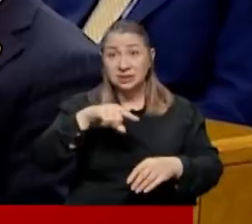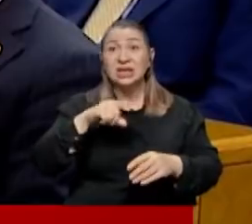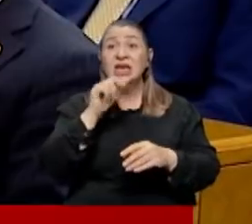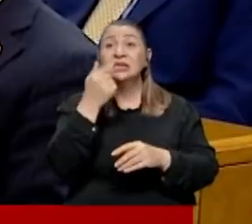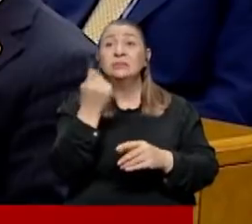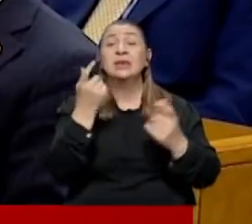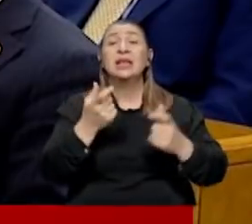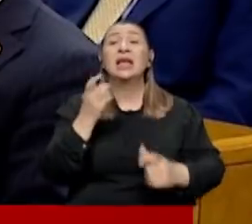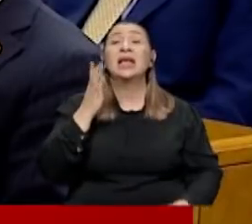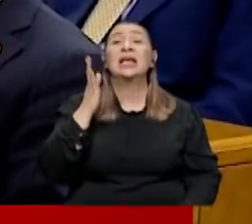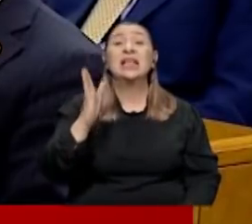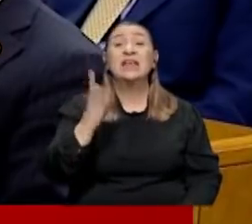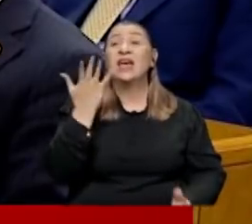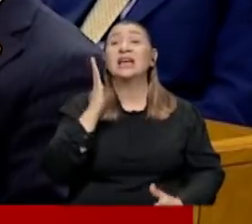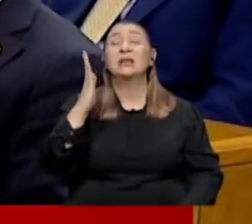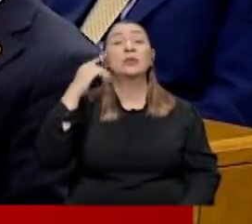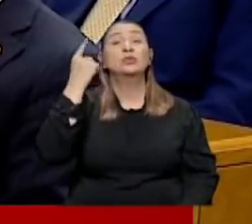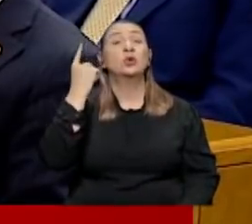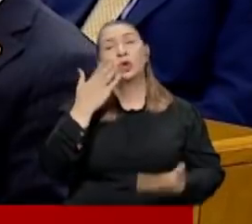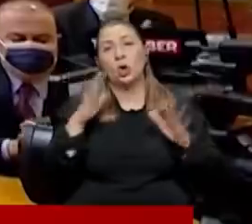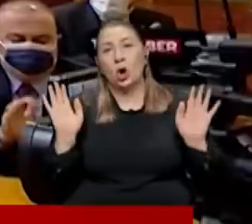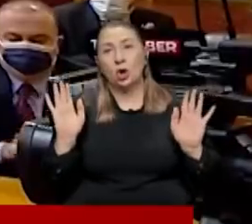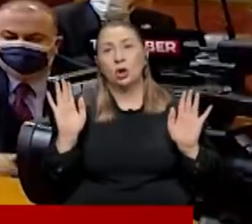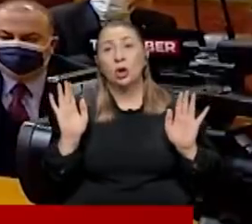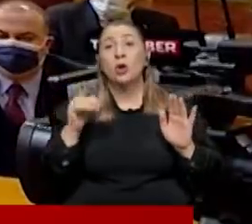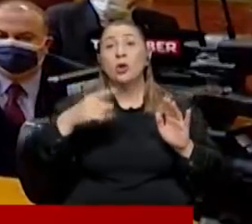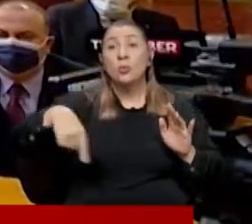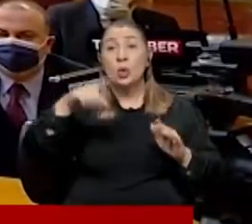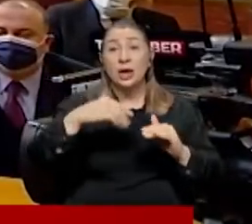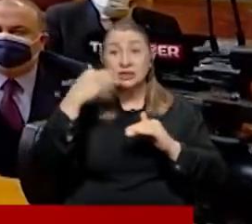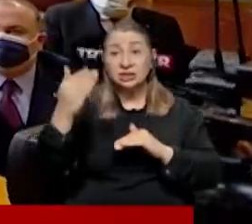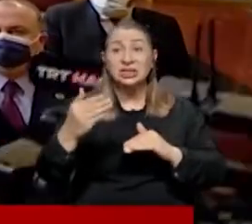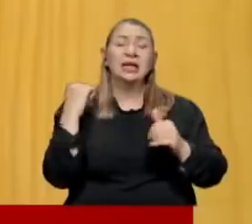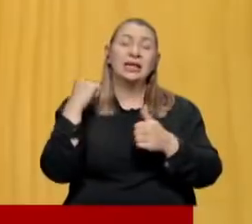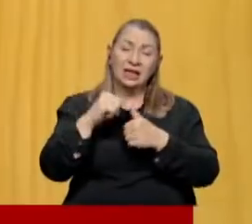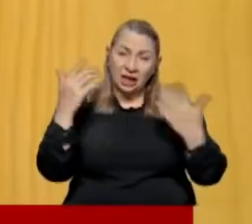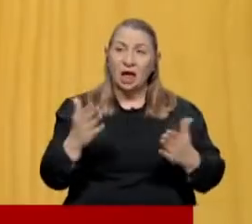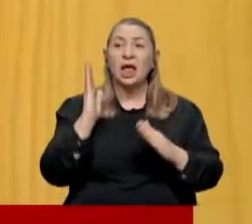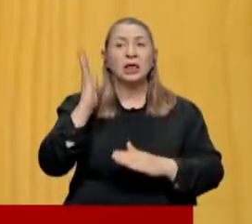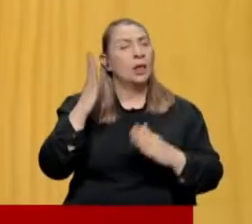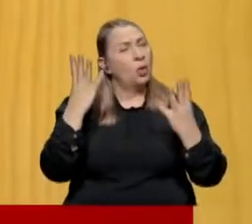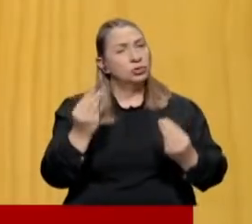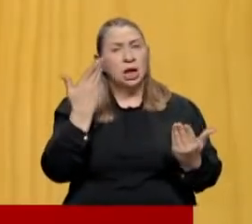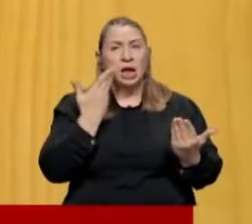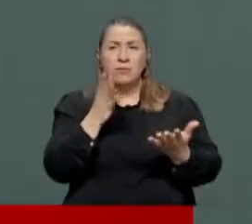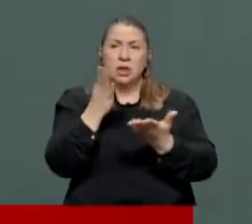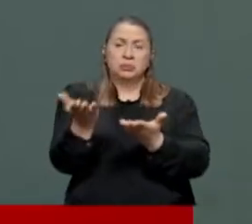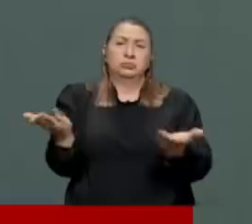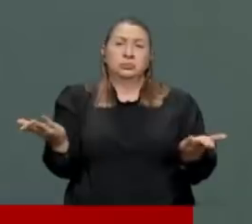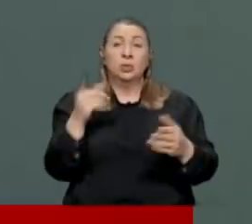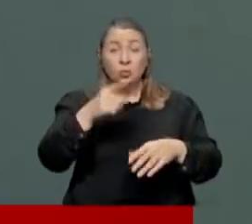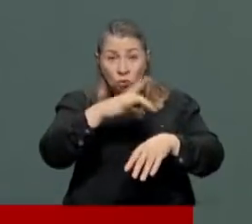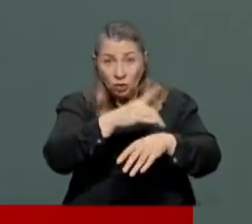hiçbir yere gittiği veya gitmeyi düşündüğü yoktur Bunlar dışında yine de giden olursa keyifleri bilir